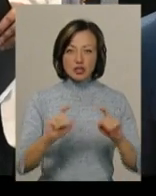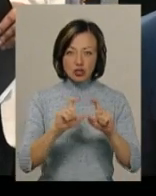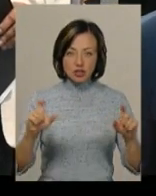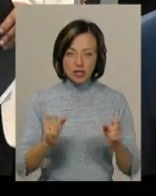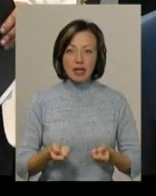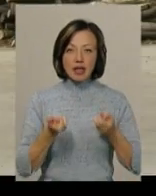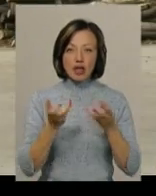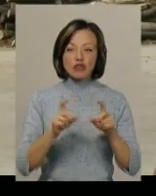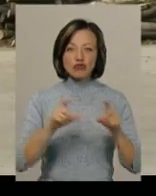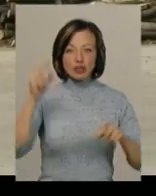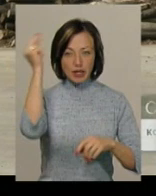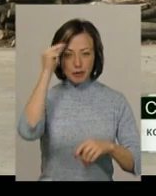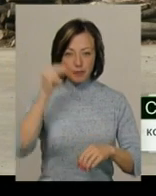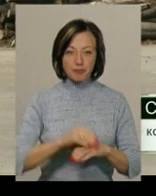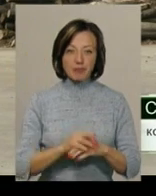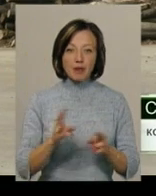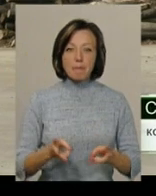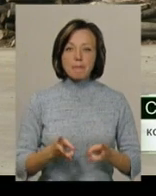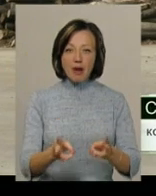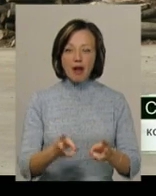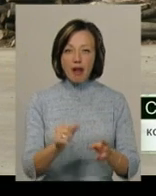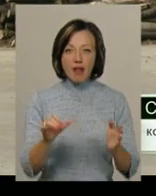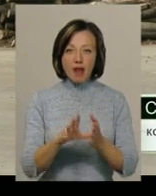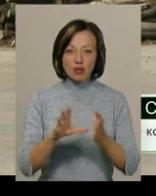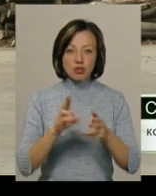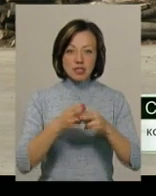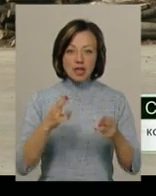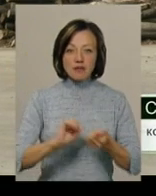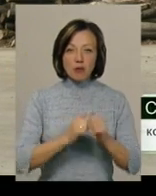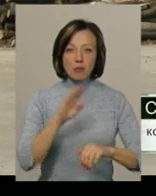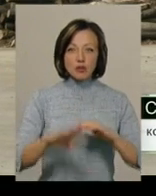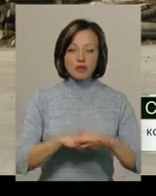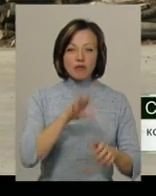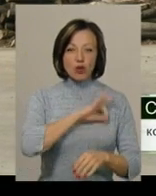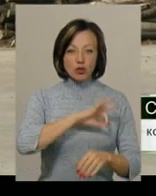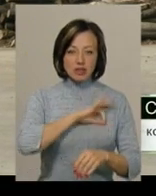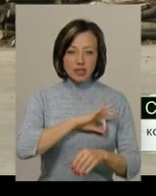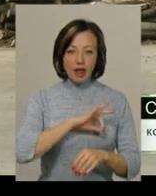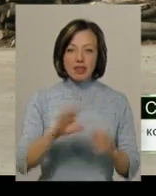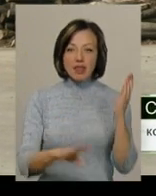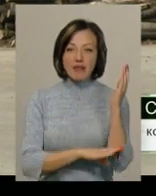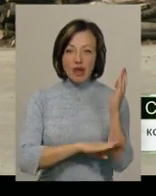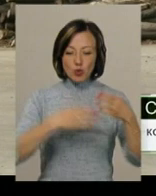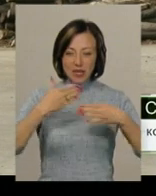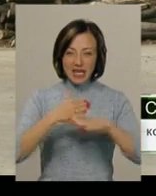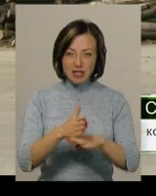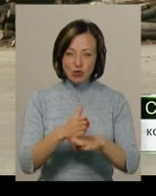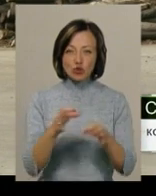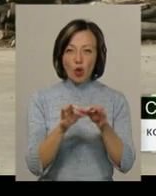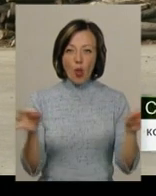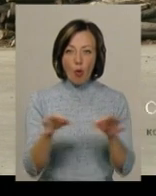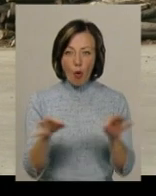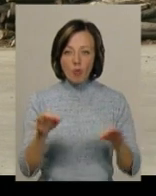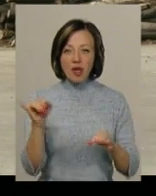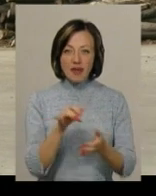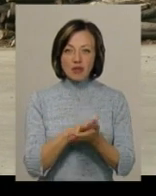кілька шкіл. У якості палива на теплоелектростанцію у Кам'янці-Подільському використовуватимуть дерев'яну тріску, солому, а